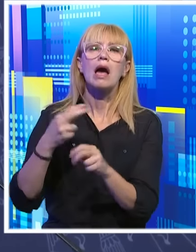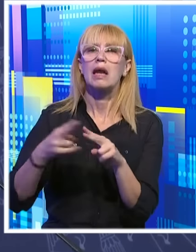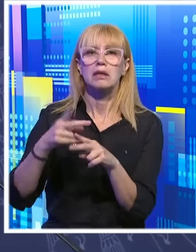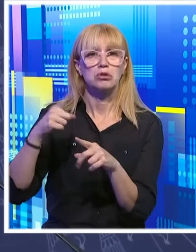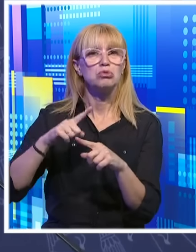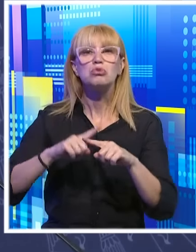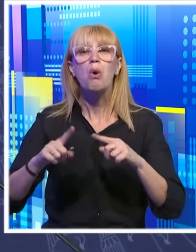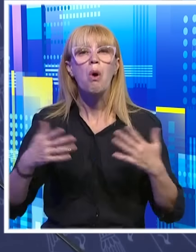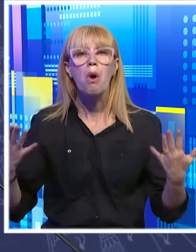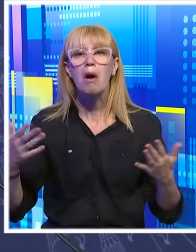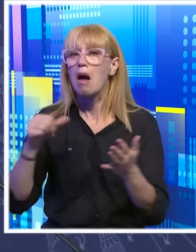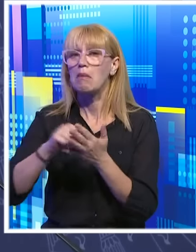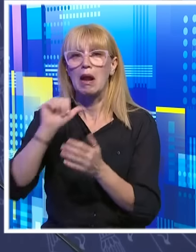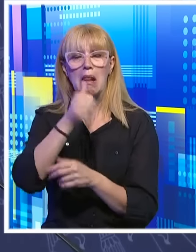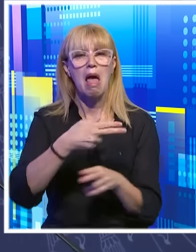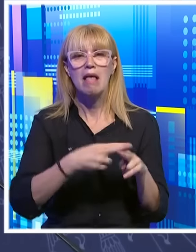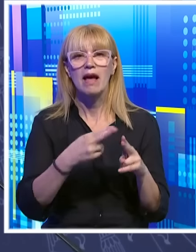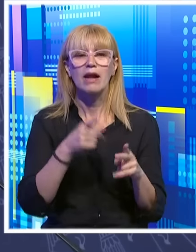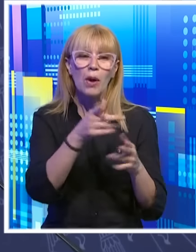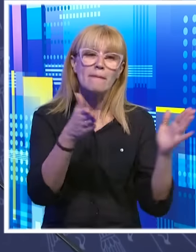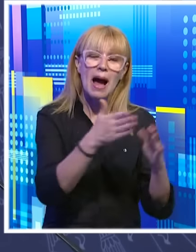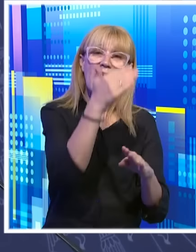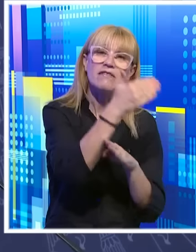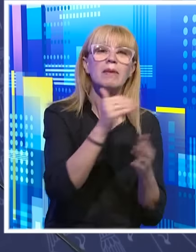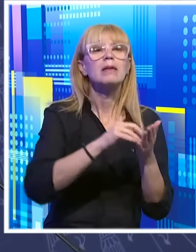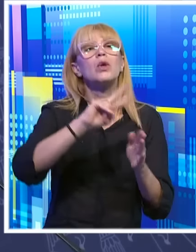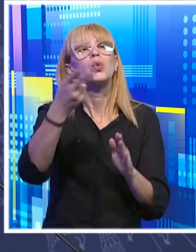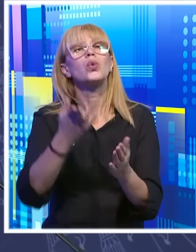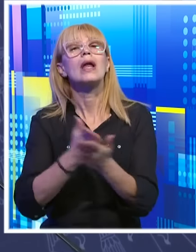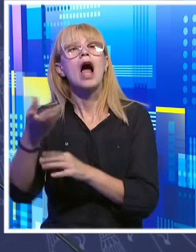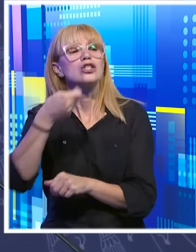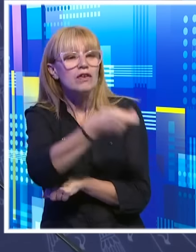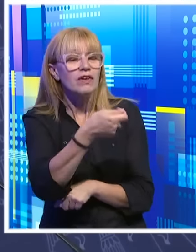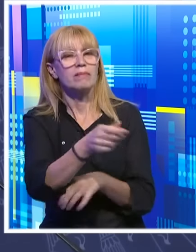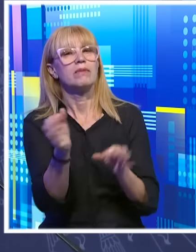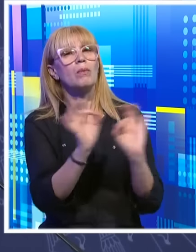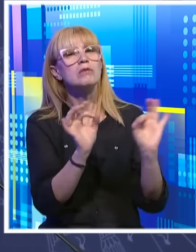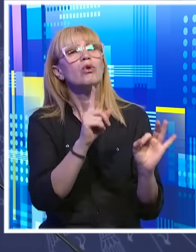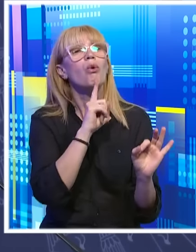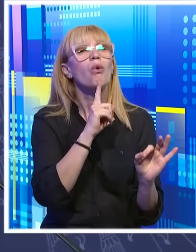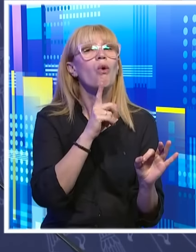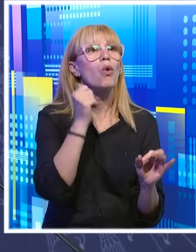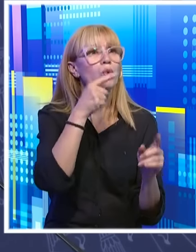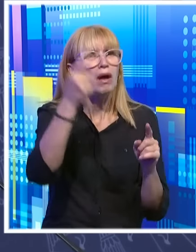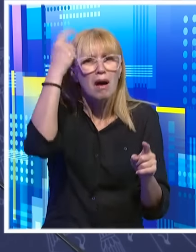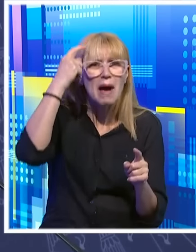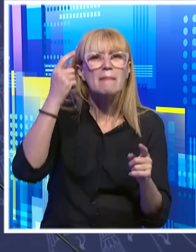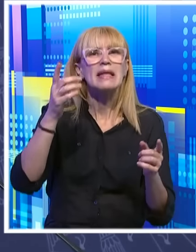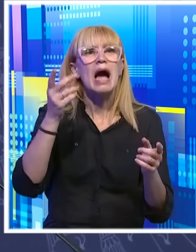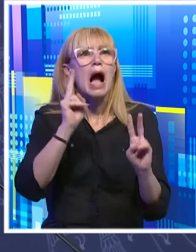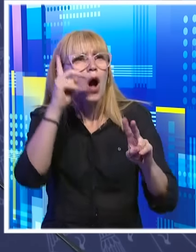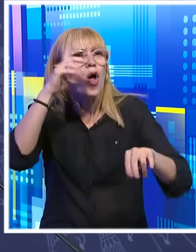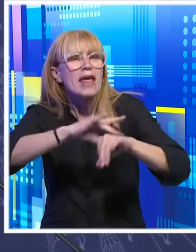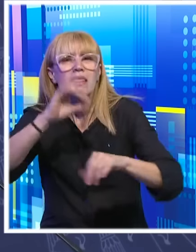Za start-upove je potrebno da imamo i druge načine finansiranja, da obezbedimo za ljude koji su genijalci, a kasnije ću vam